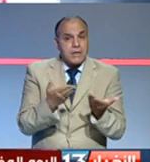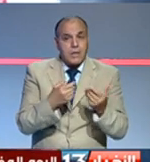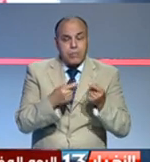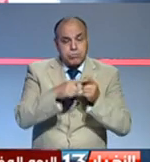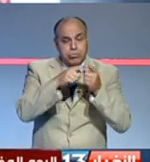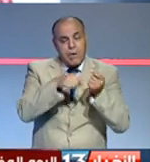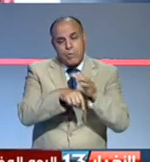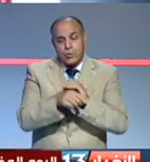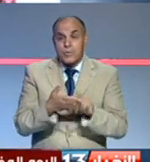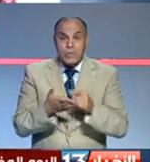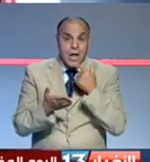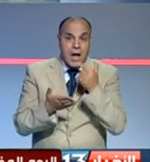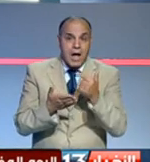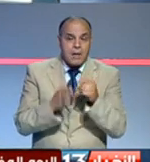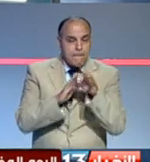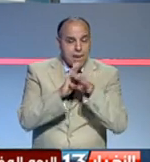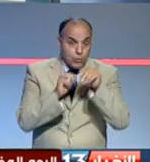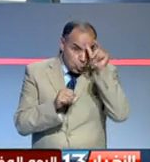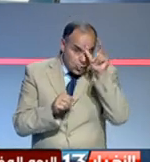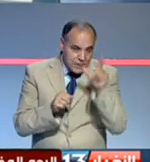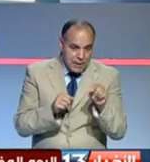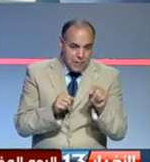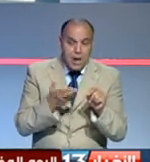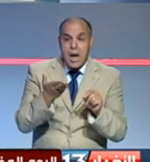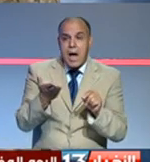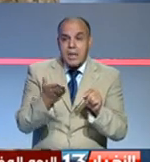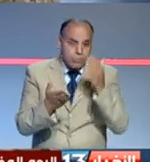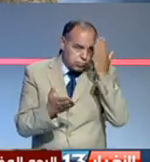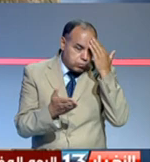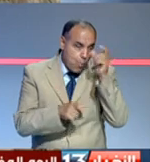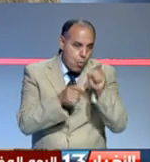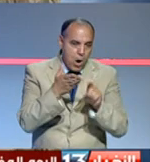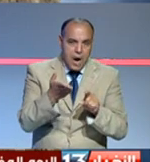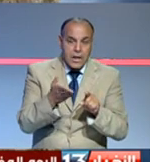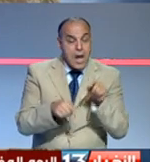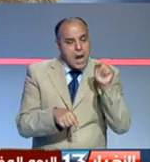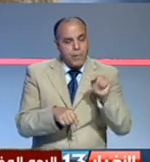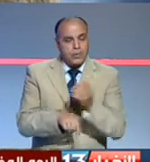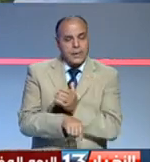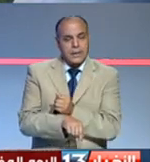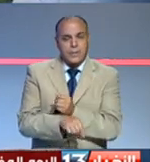مضاعفات الفيروس استراتيجيه وطنيه تلقت مع وطني بضروره